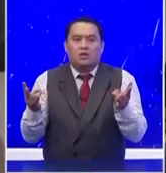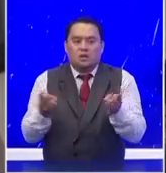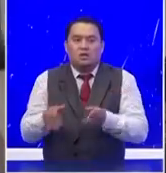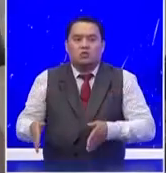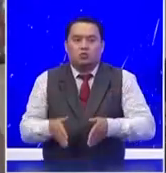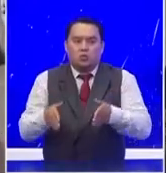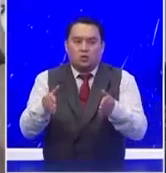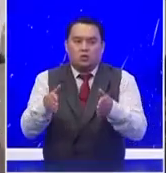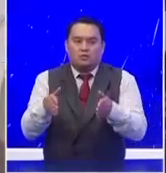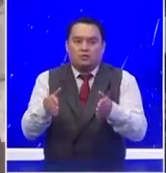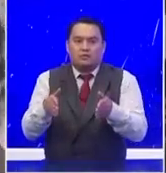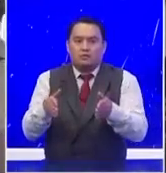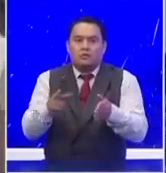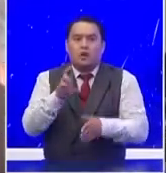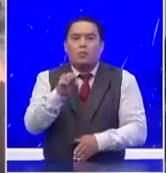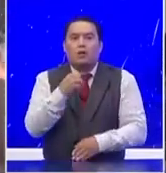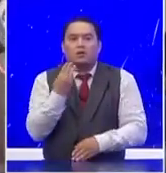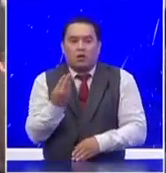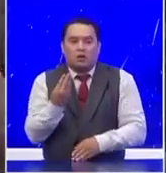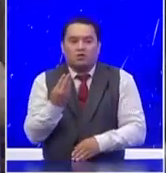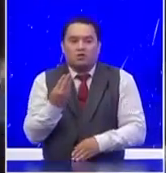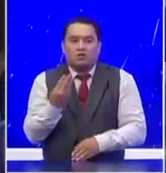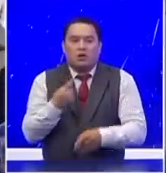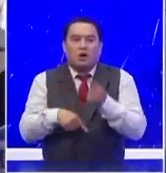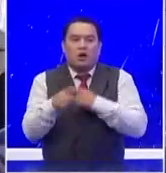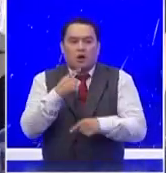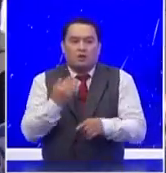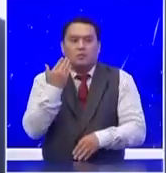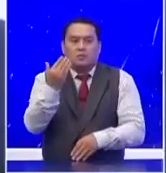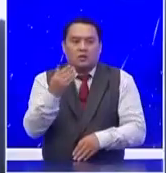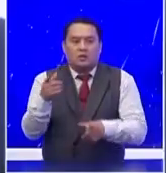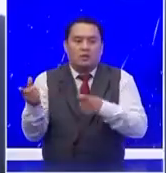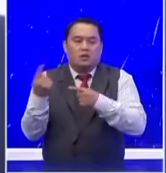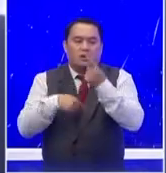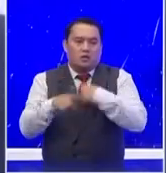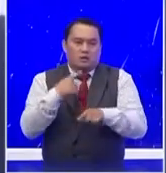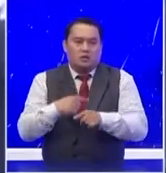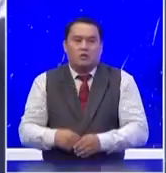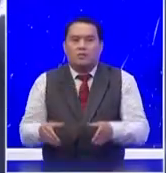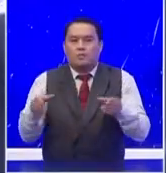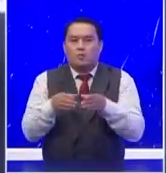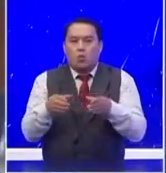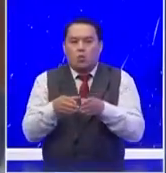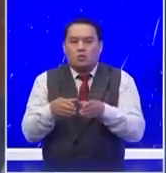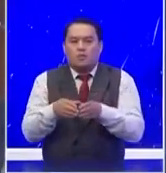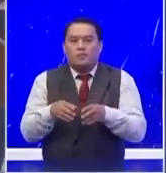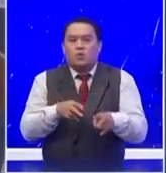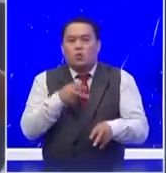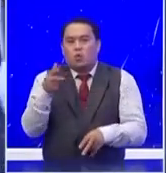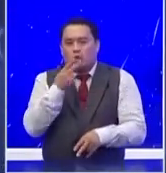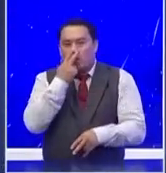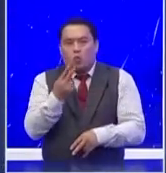мінекей. Былай Балқашқа барғандар қайтарында мынаумен кетеді, барарында былай кетеді. Арнайы мониторинг тобы желідегі бейнежазбаны